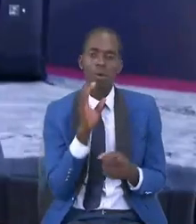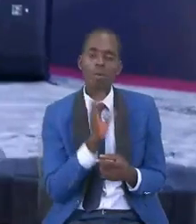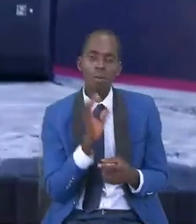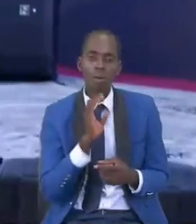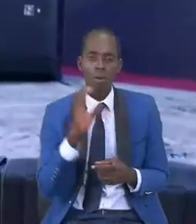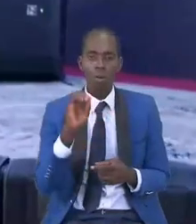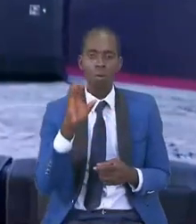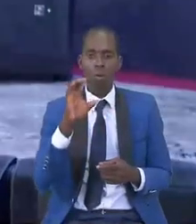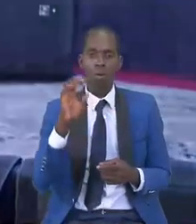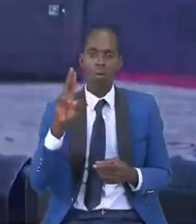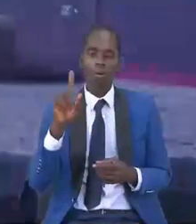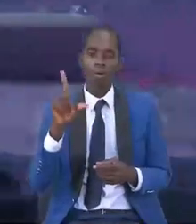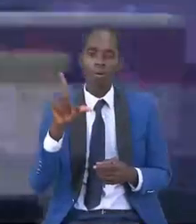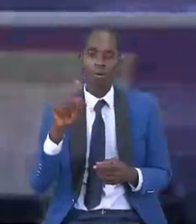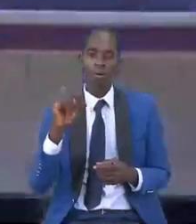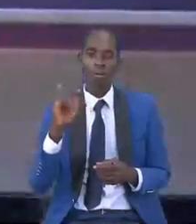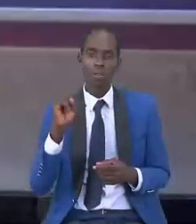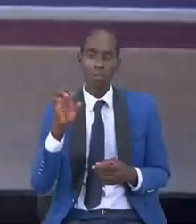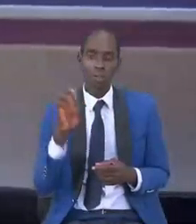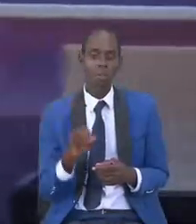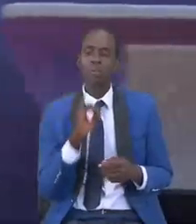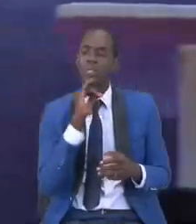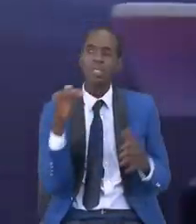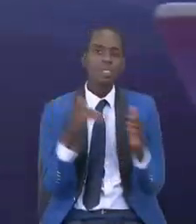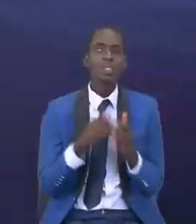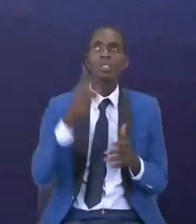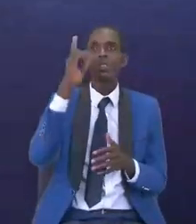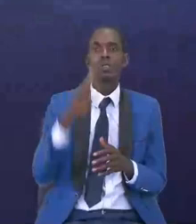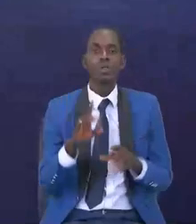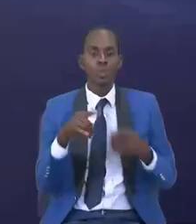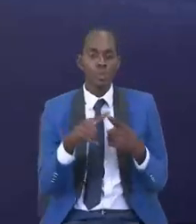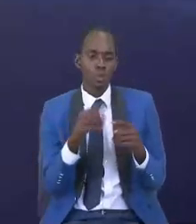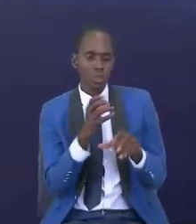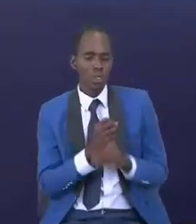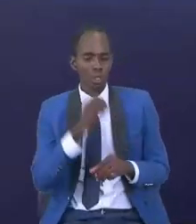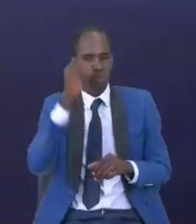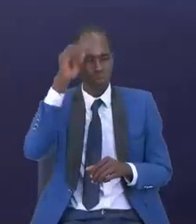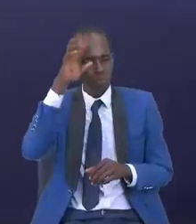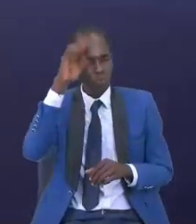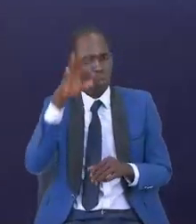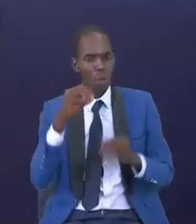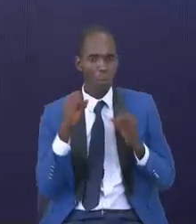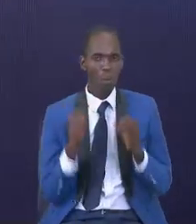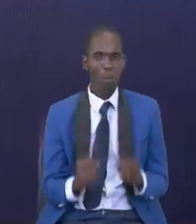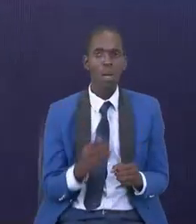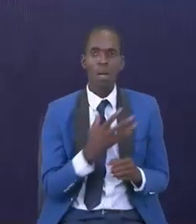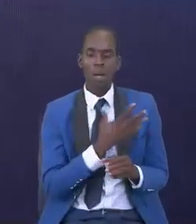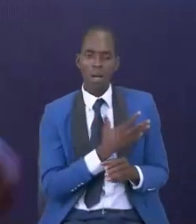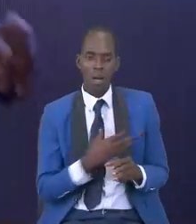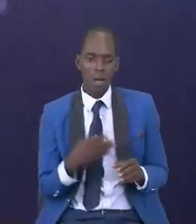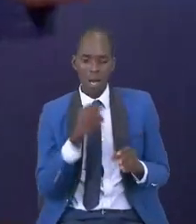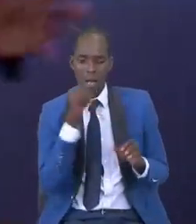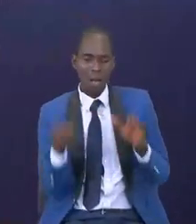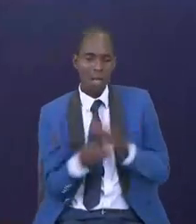Dieu. Aller dans l'occultisme pour avoir ces gris-gris, avoir ces images, les mettre par-ci, par-là, mettre dans cet coin. Alors